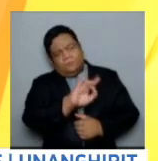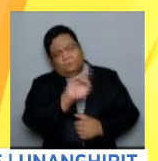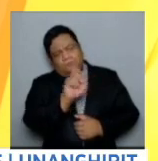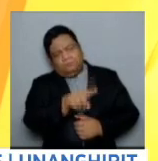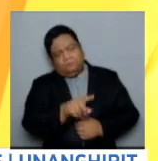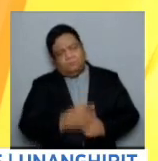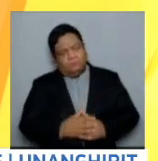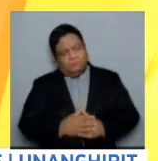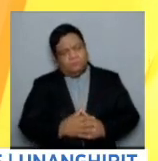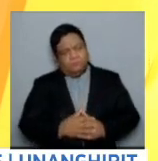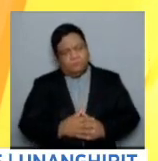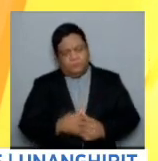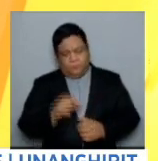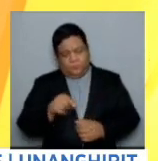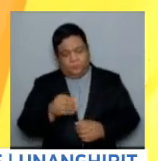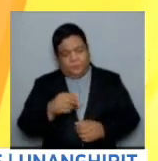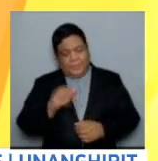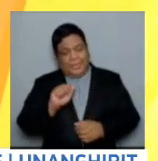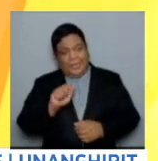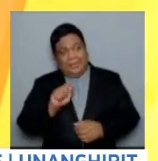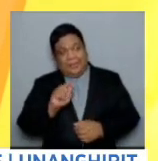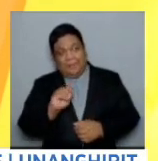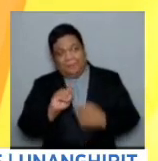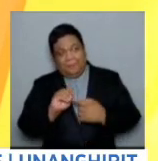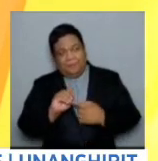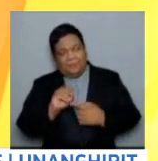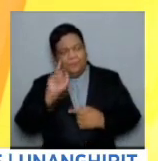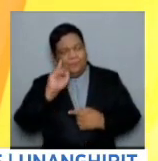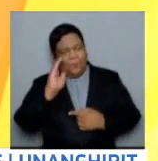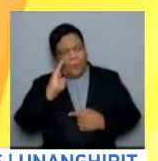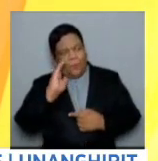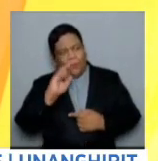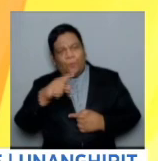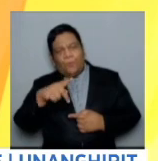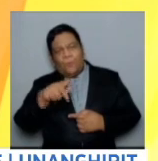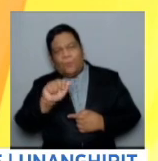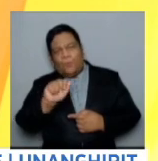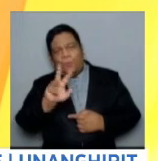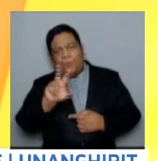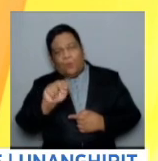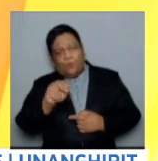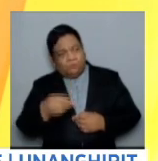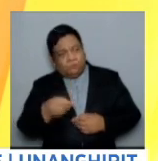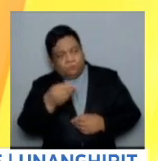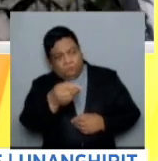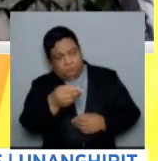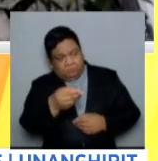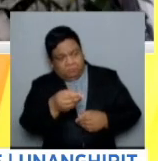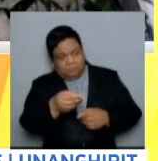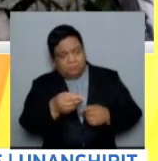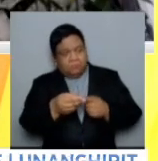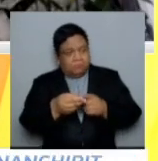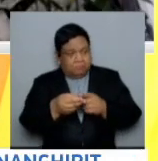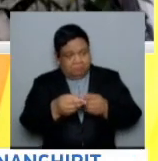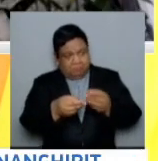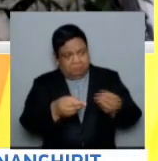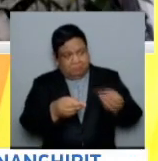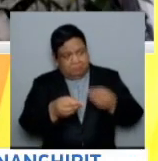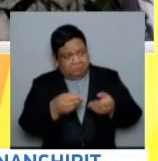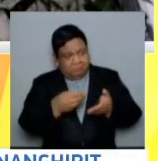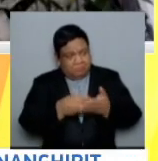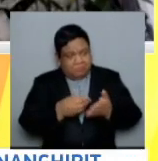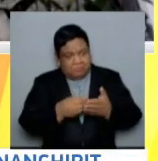ATM, lalo na itong inisyo ng gobyerno para sa Pantawid Pamilyang Pilipino Program? Well, kung sa konsepto ng Republic